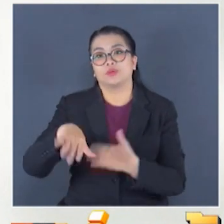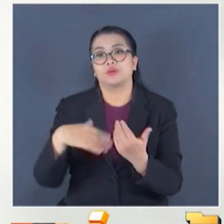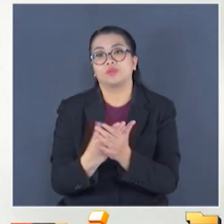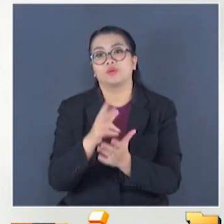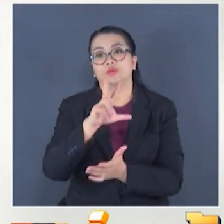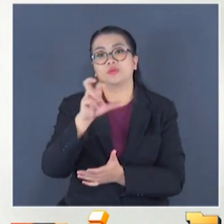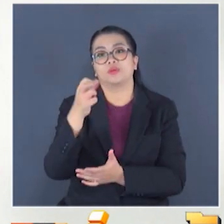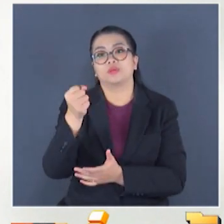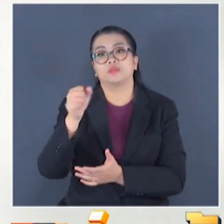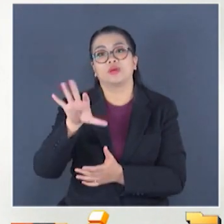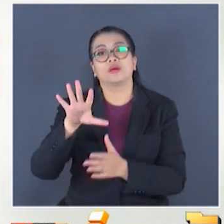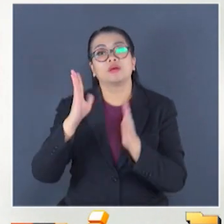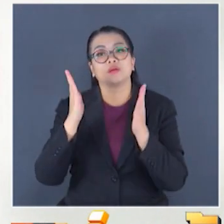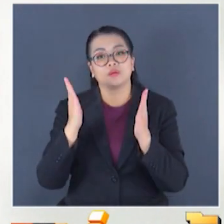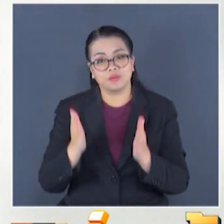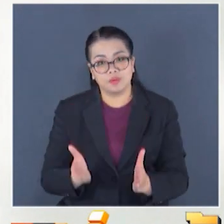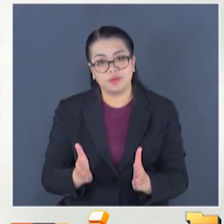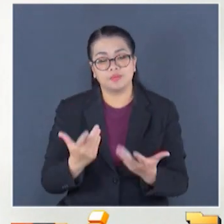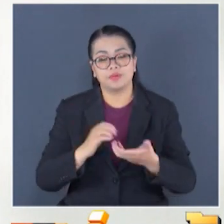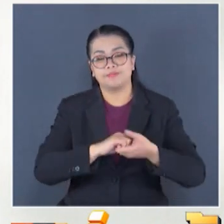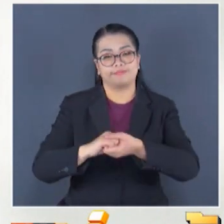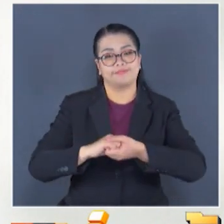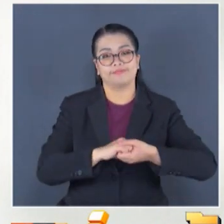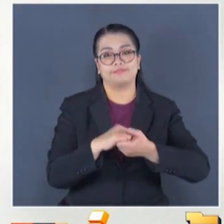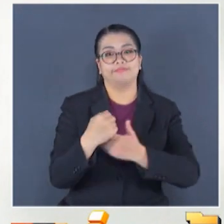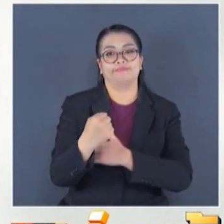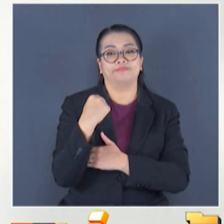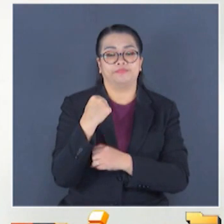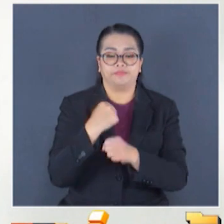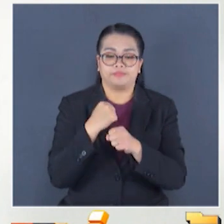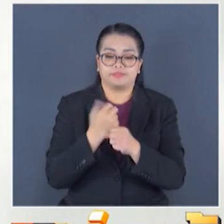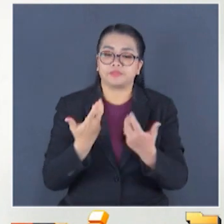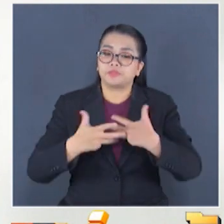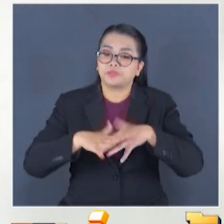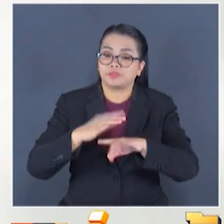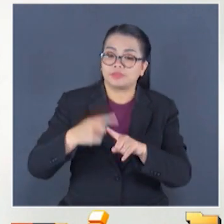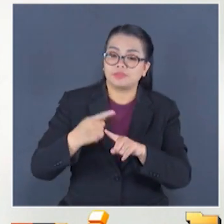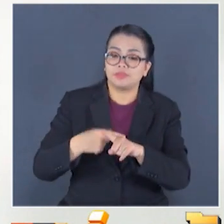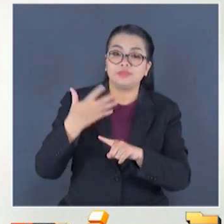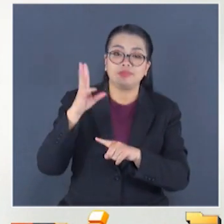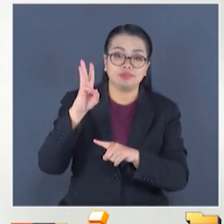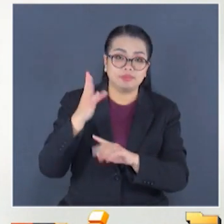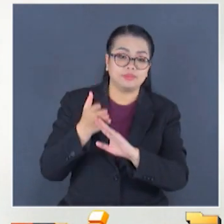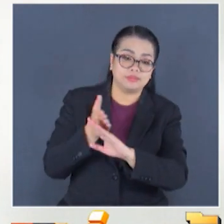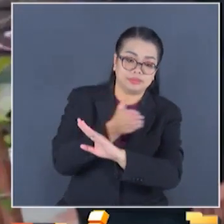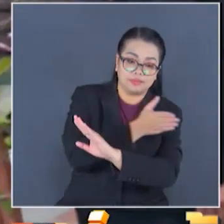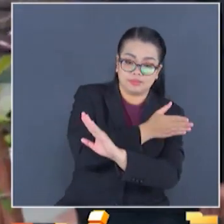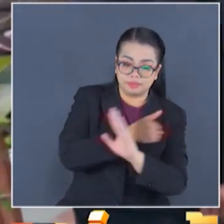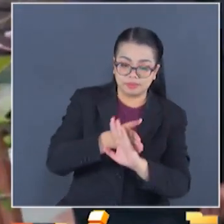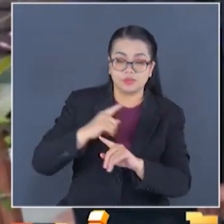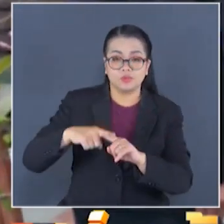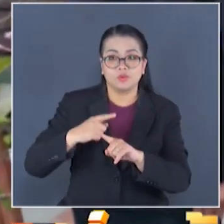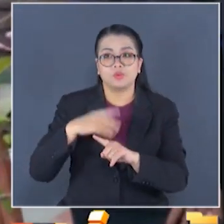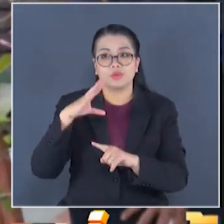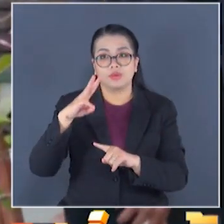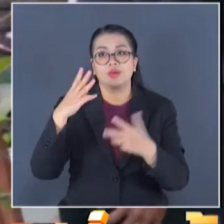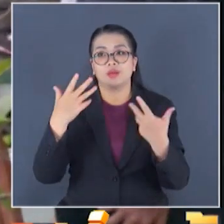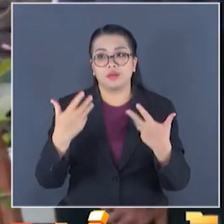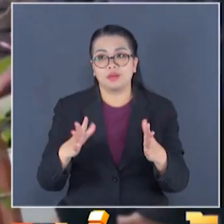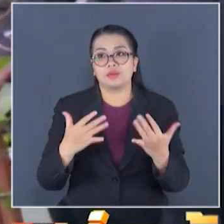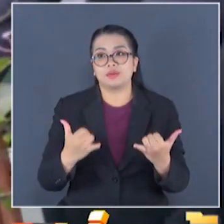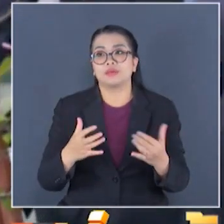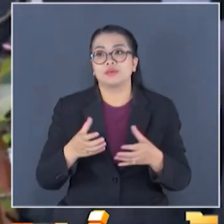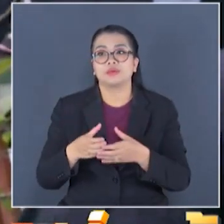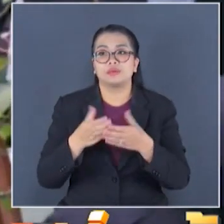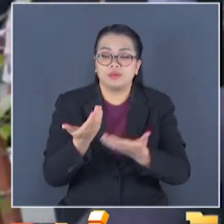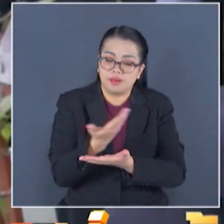15 คนอัมด้วยเพื่อกระชับความสมพันธในการทำงานช่ว 6 เดือนทผ่านมารฐบาลเสรฐานท 6 เดือนแล้วคุผชมมาพร้